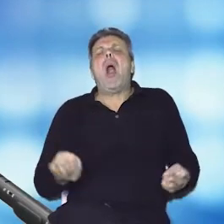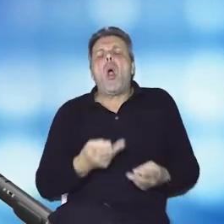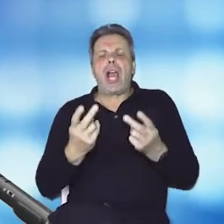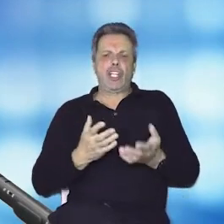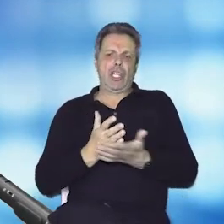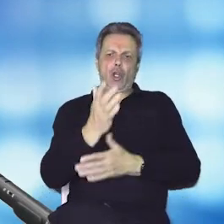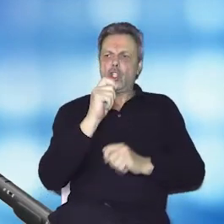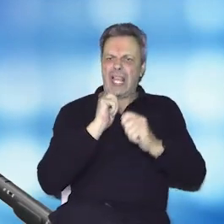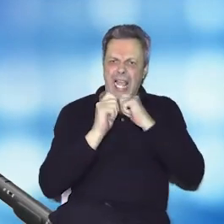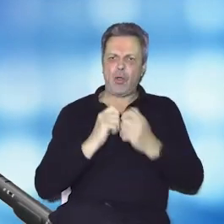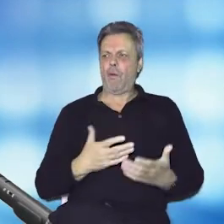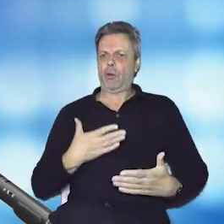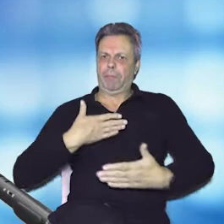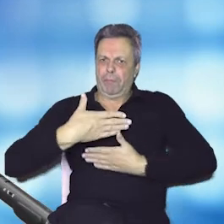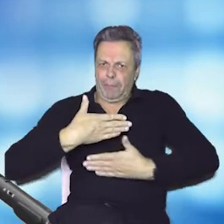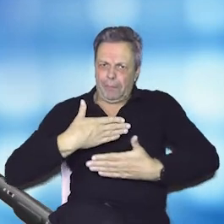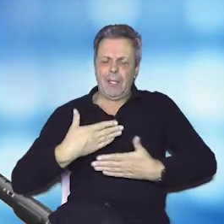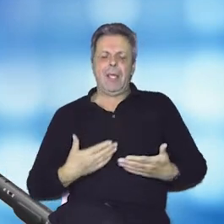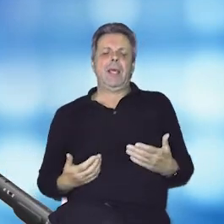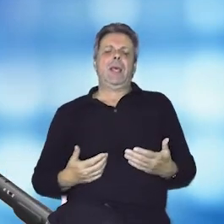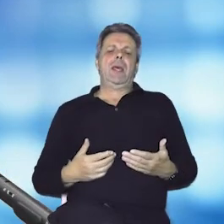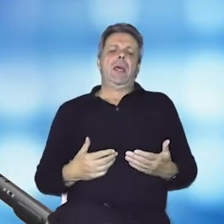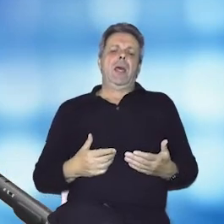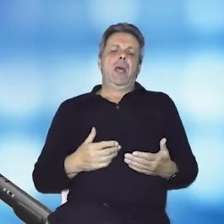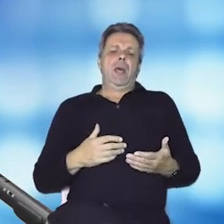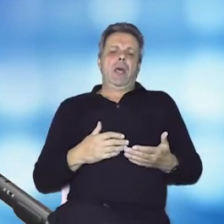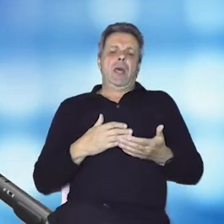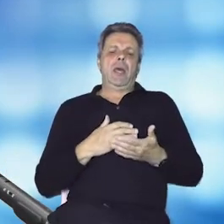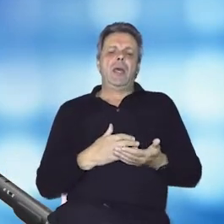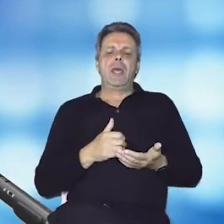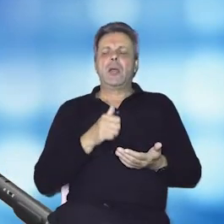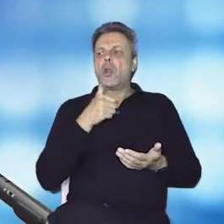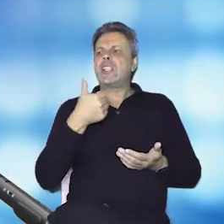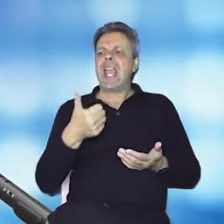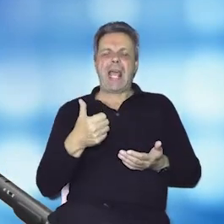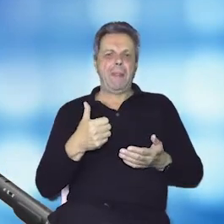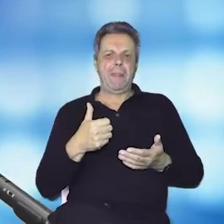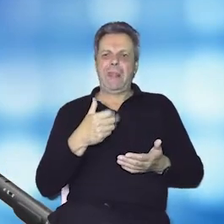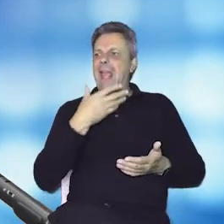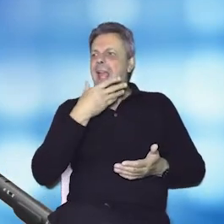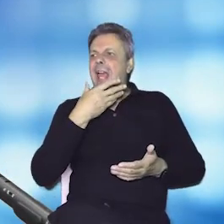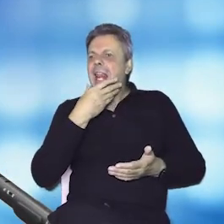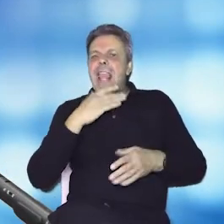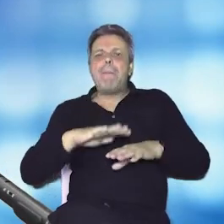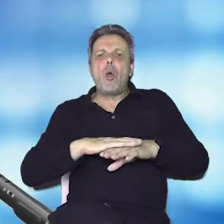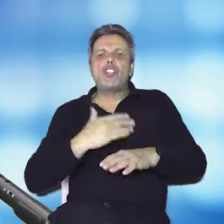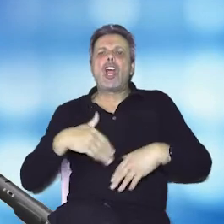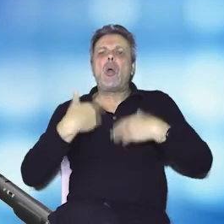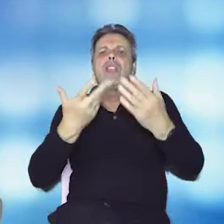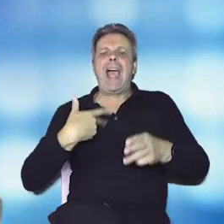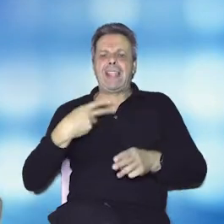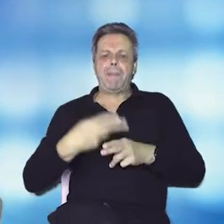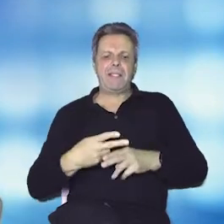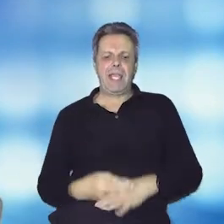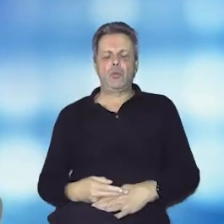olakšat kroz razgovor, kroz jednu empatiju, kroz jednostavno jedan fini feeling koji morate imati prema pacijentu. Često sam